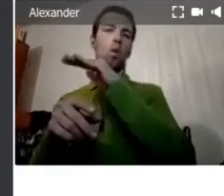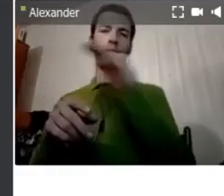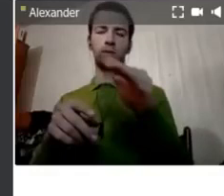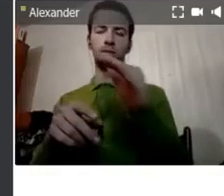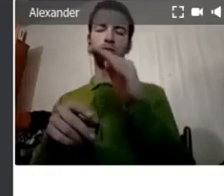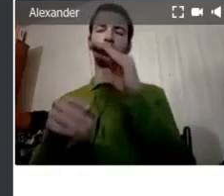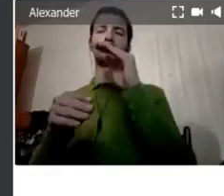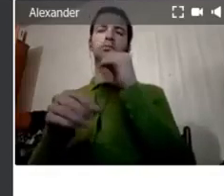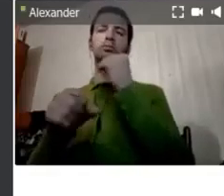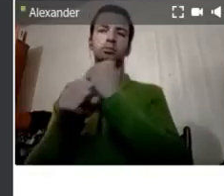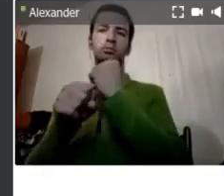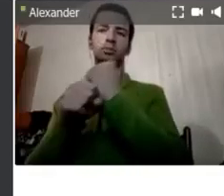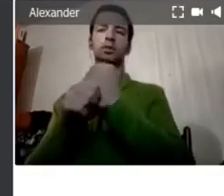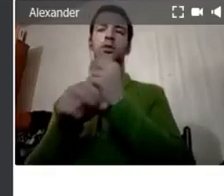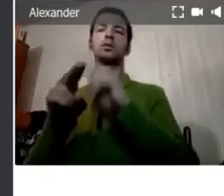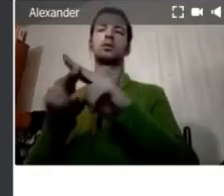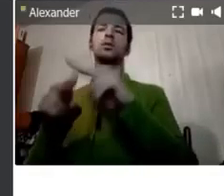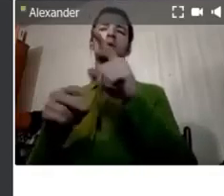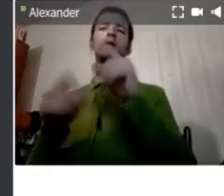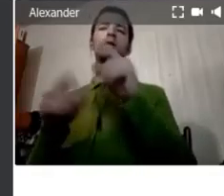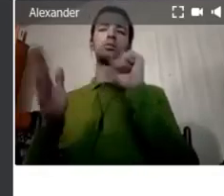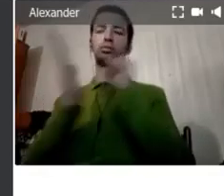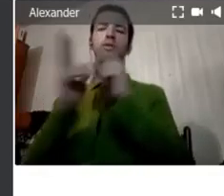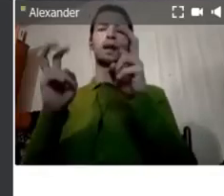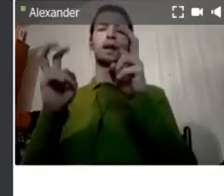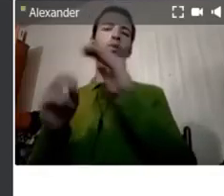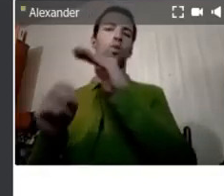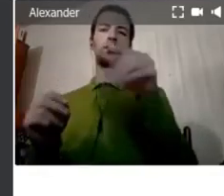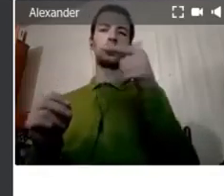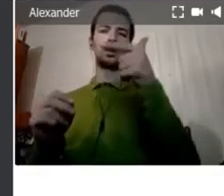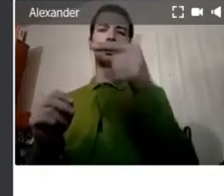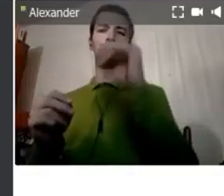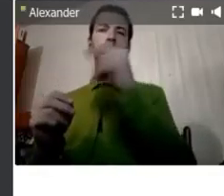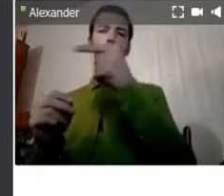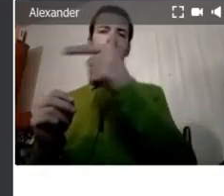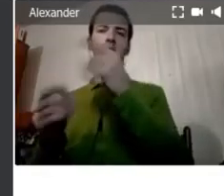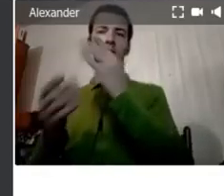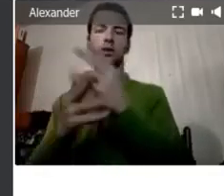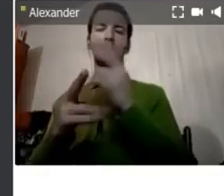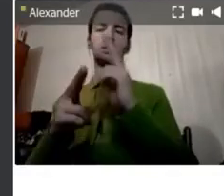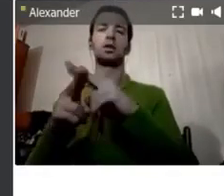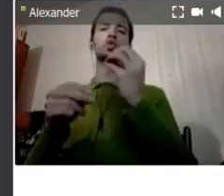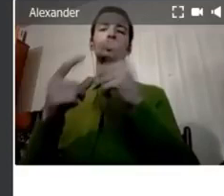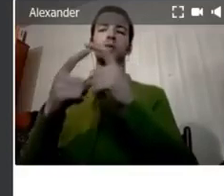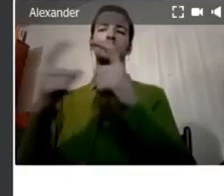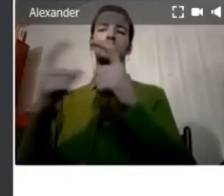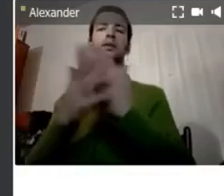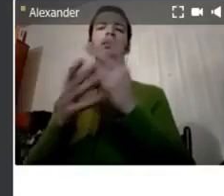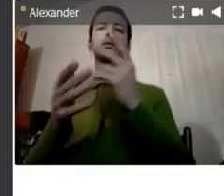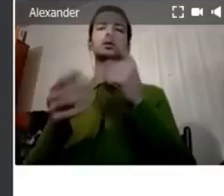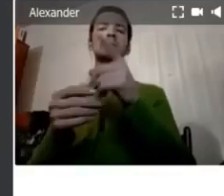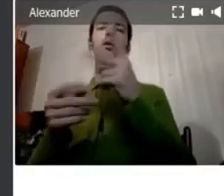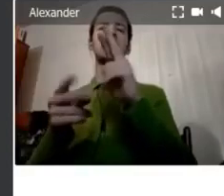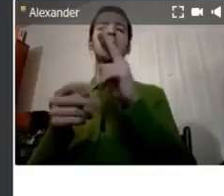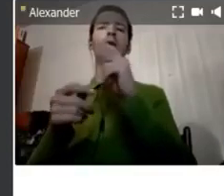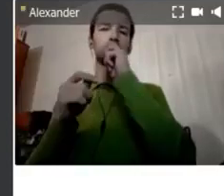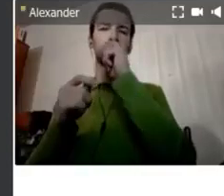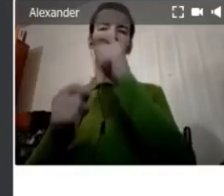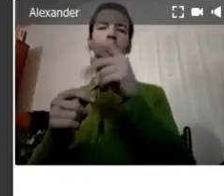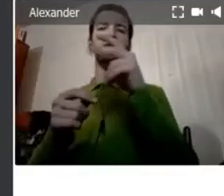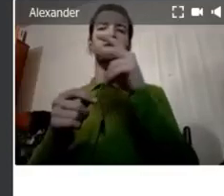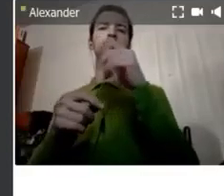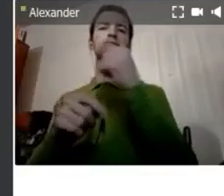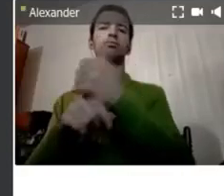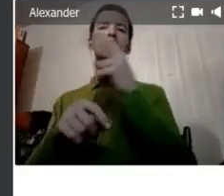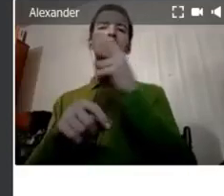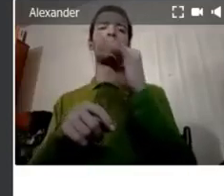Непосредственно это сразу такой весомый аргумент для понимания надежности компании. Да?